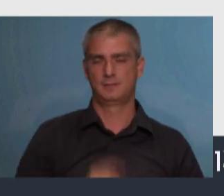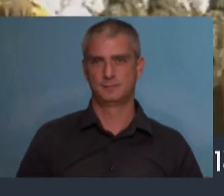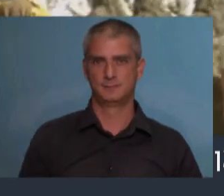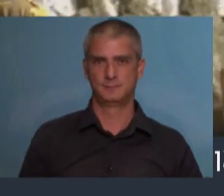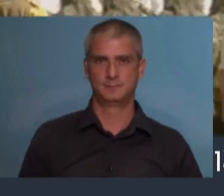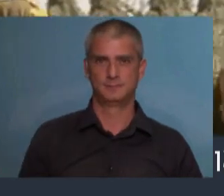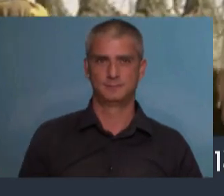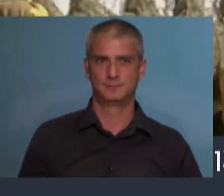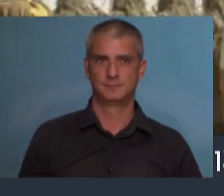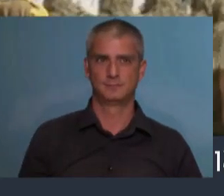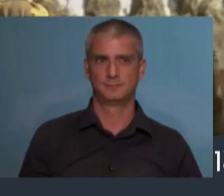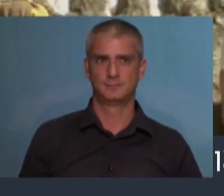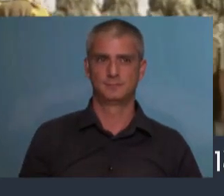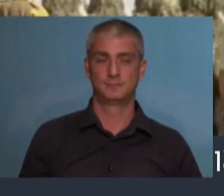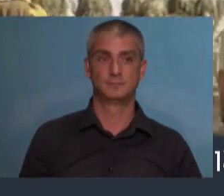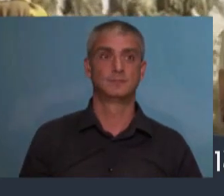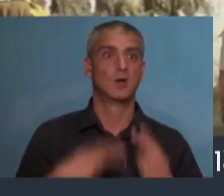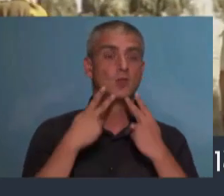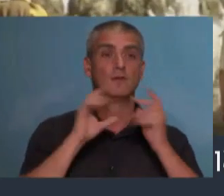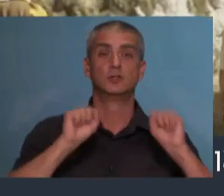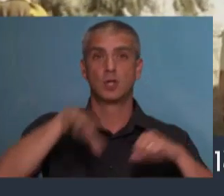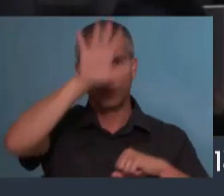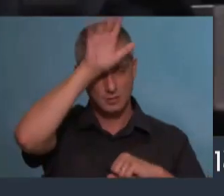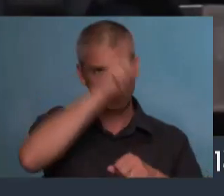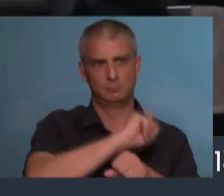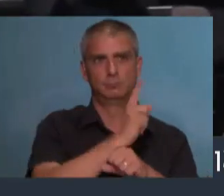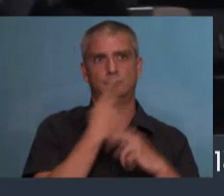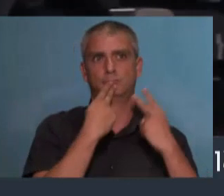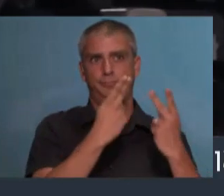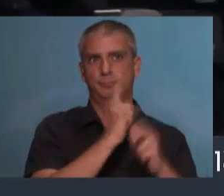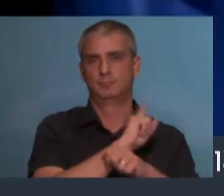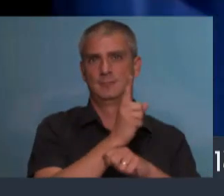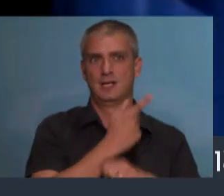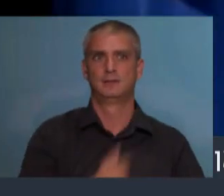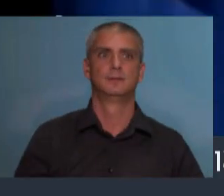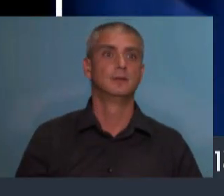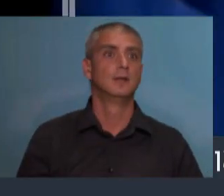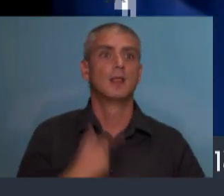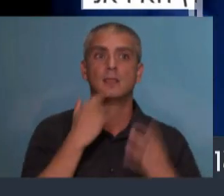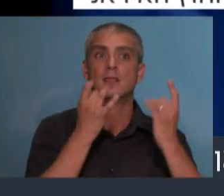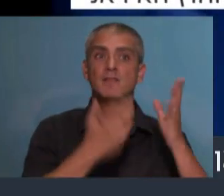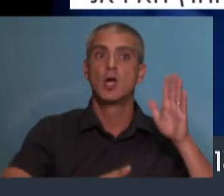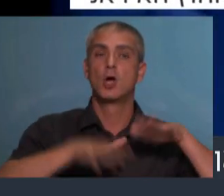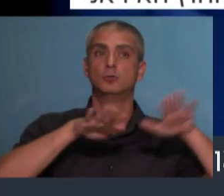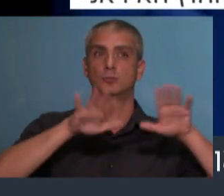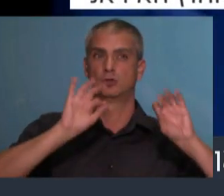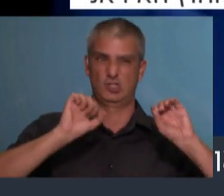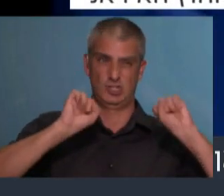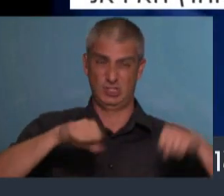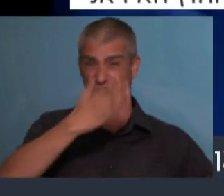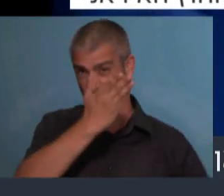באיראן. והתגובה מהמשטר האיראני לא איחרה לבוא. נוחס פזילין רג'ים